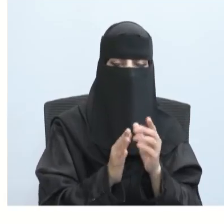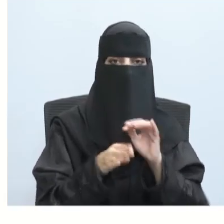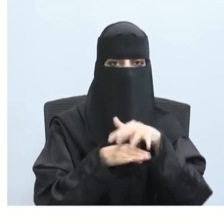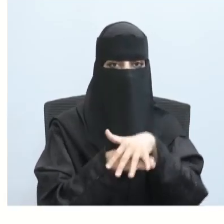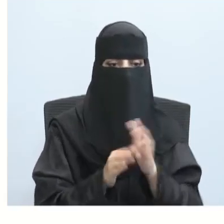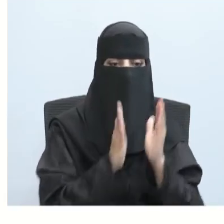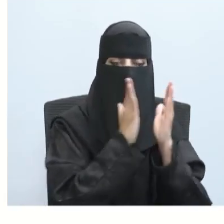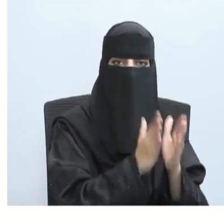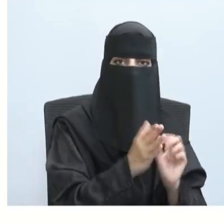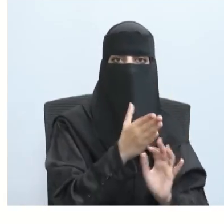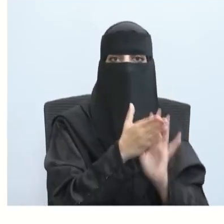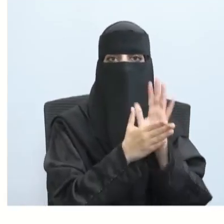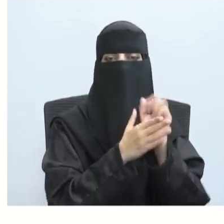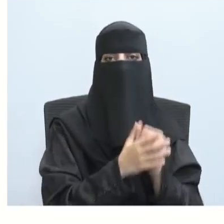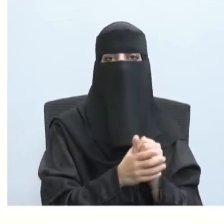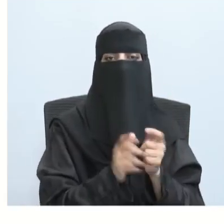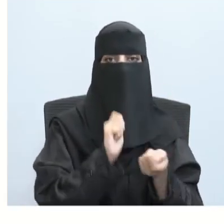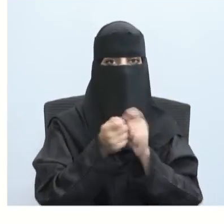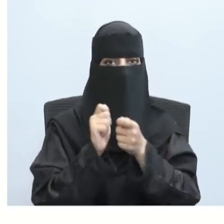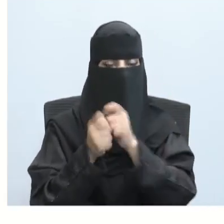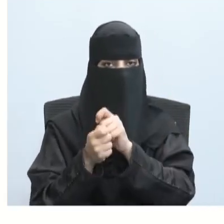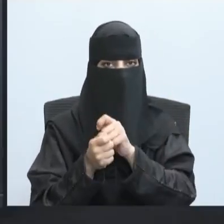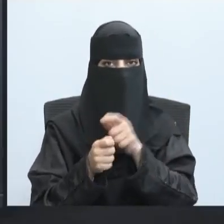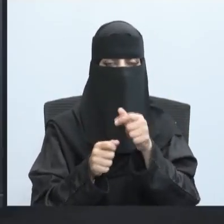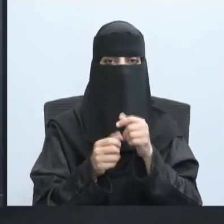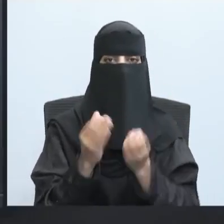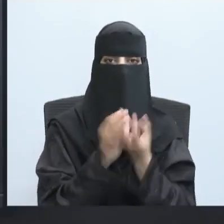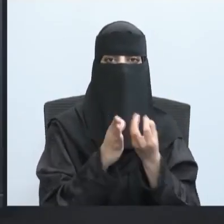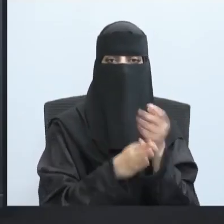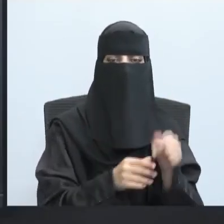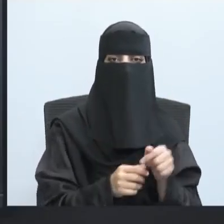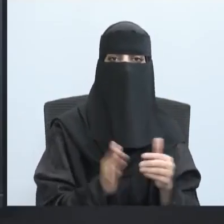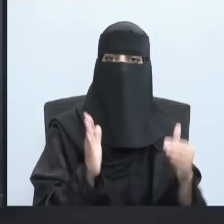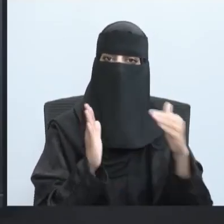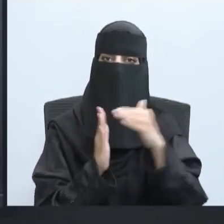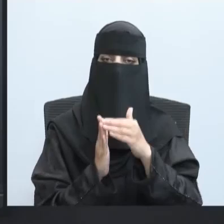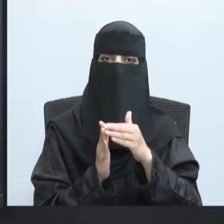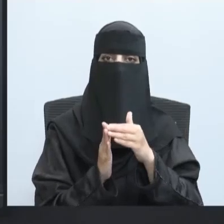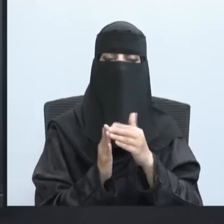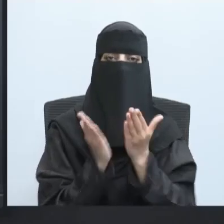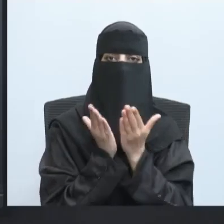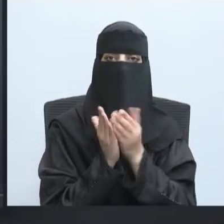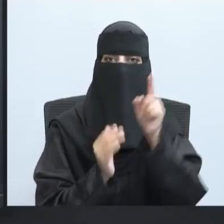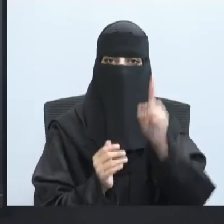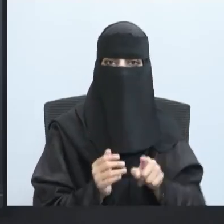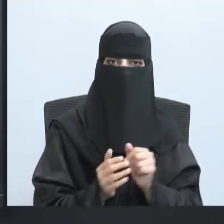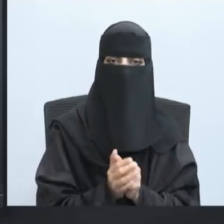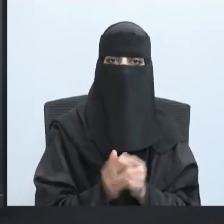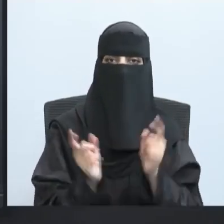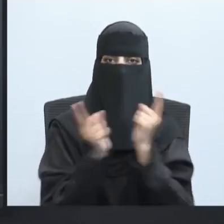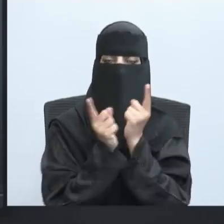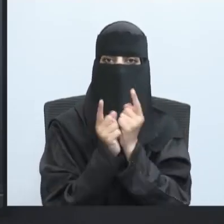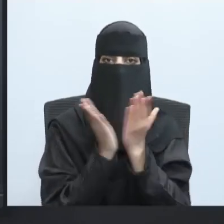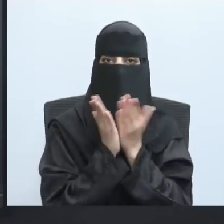والحاله الغازيه والتحولات التي تطرا بينها الى هنا وصلنا واياكم الى ختام درسنا لهذا اليوم حتى